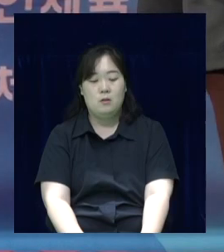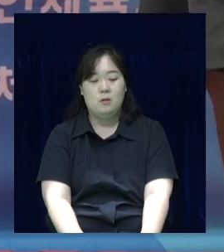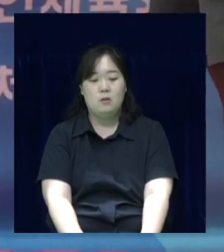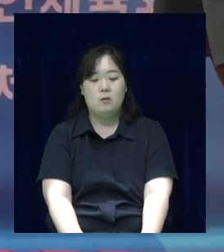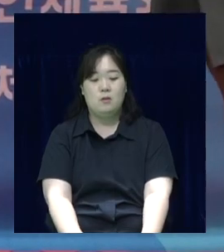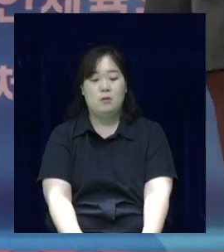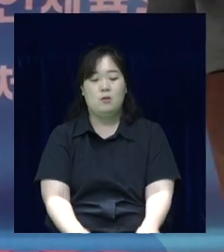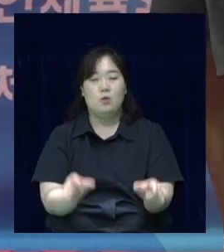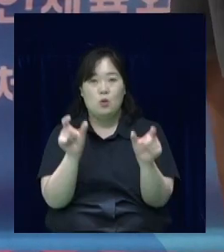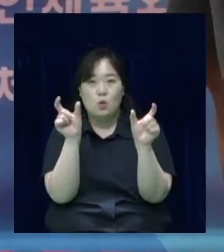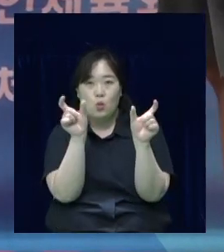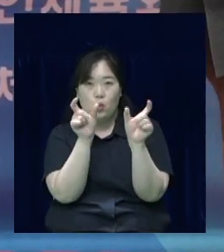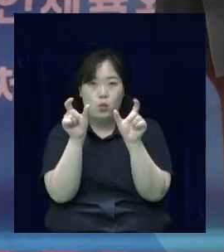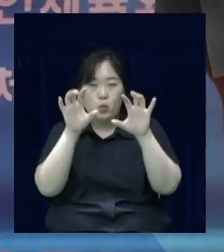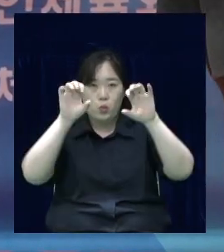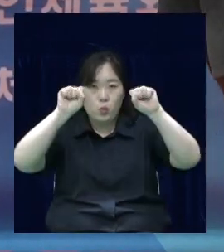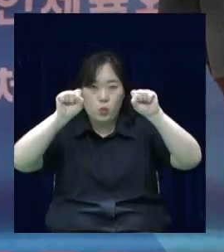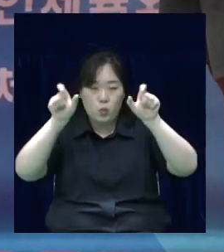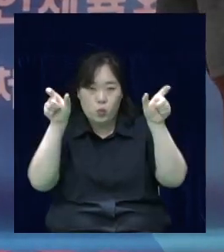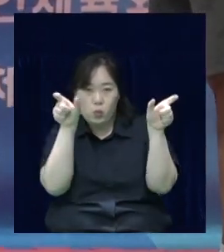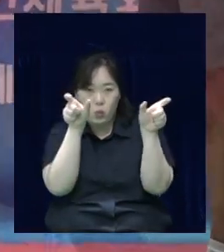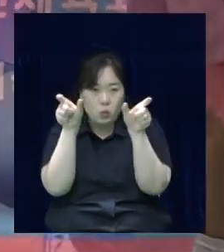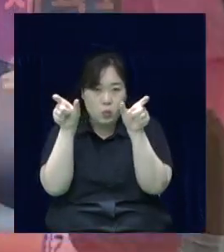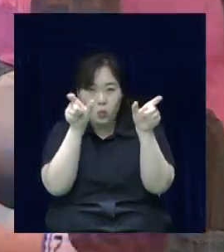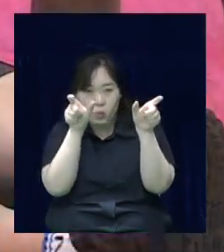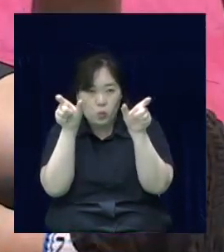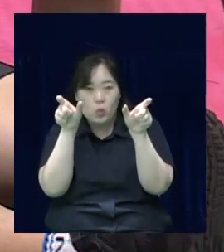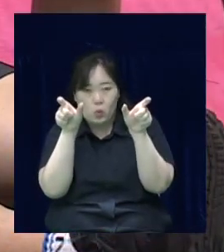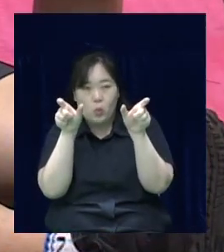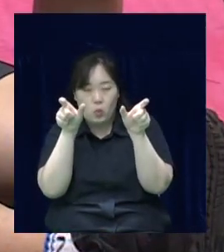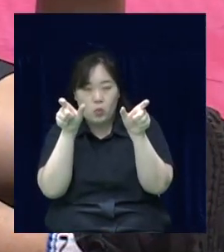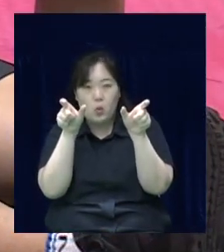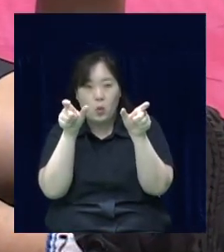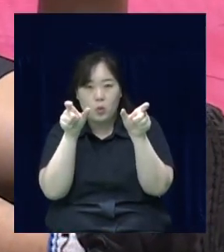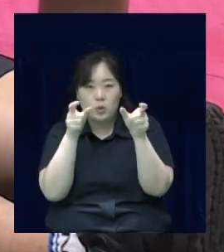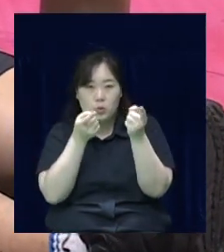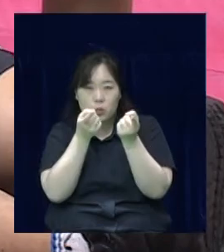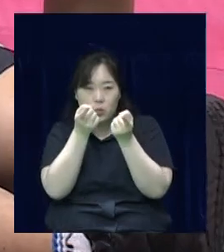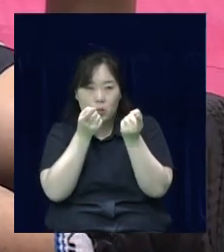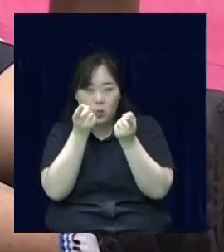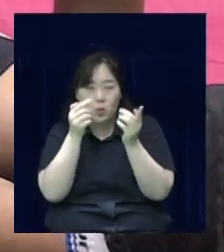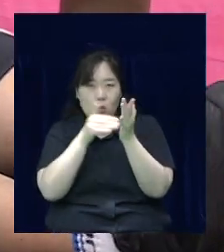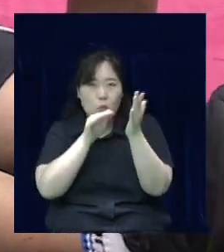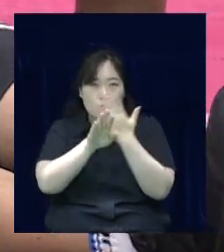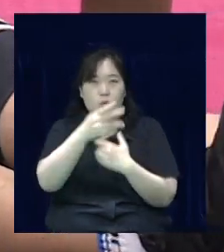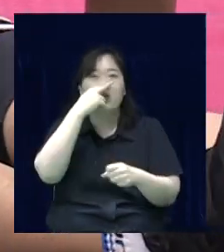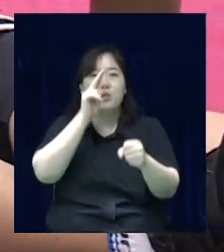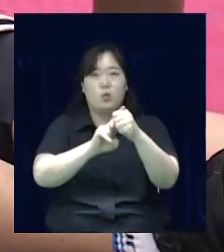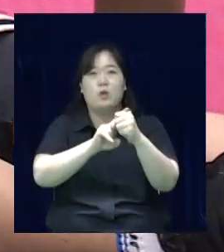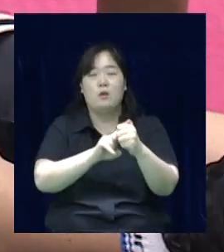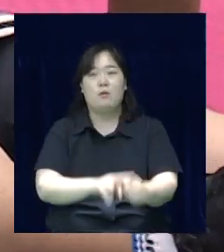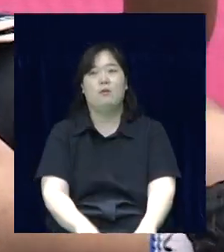위치까지 세밀하게 또 지금 맞춘 이후에 리프팅을 시도하는 이동명 선수고요.